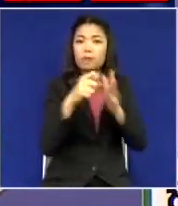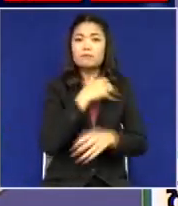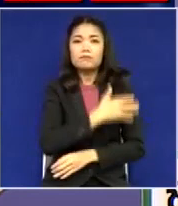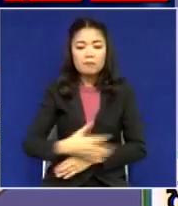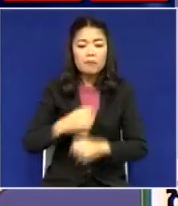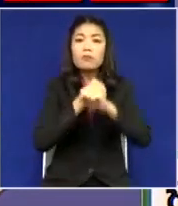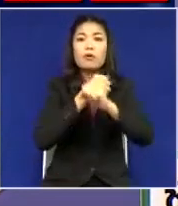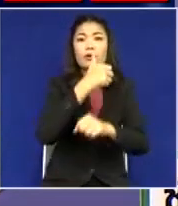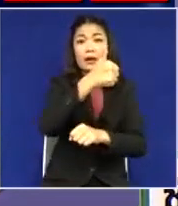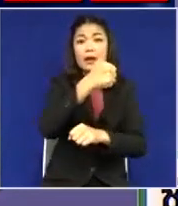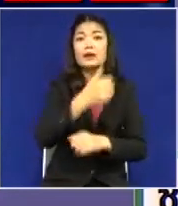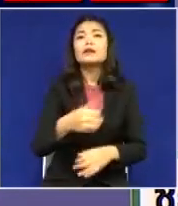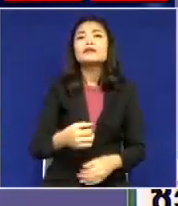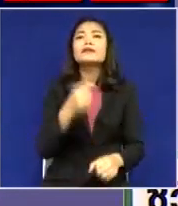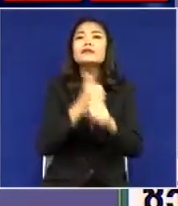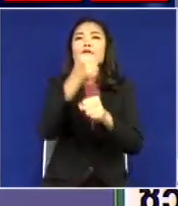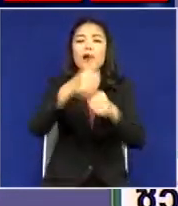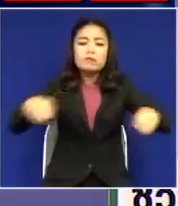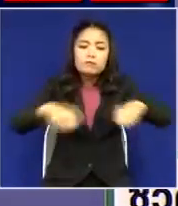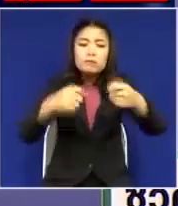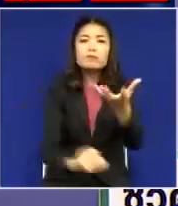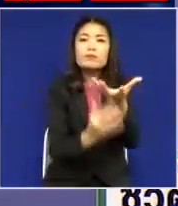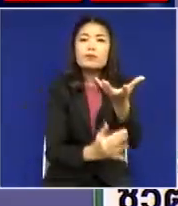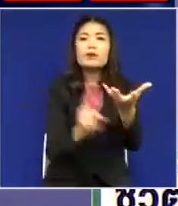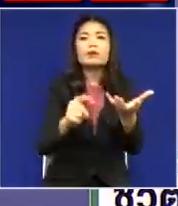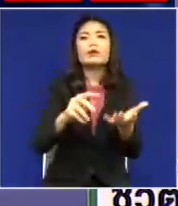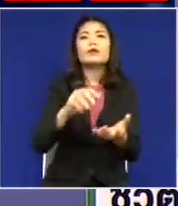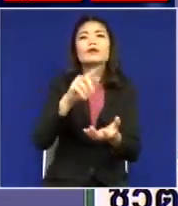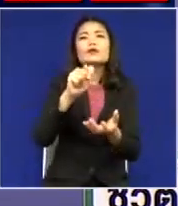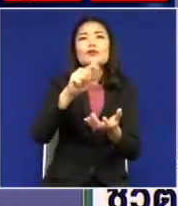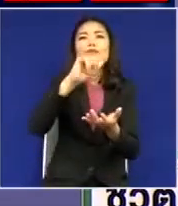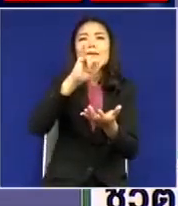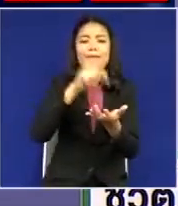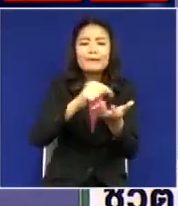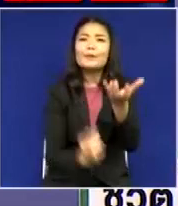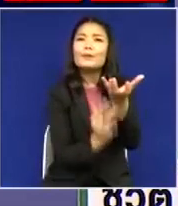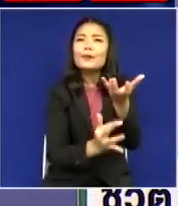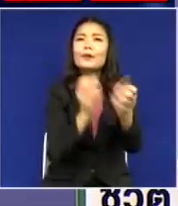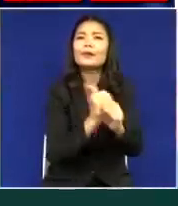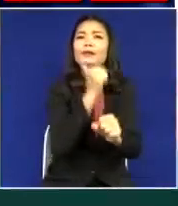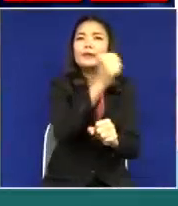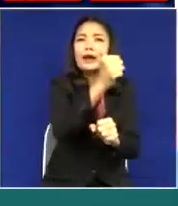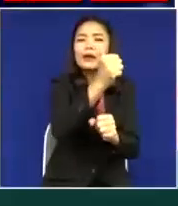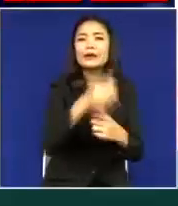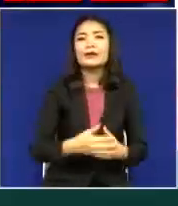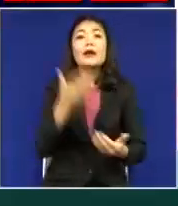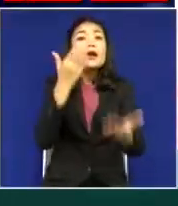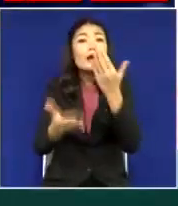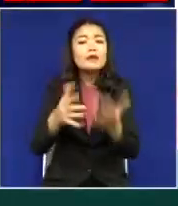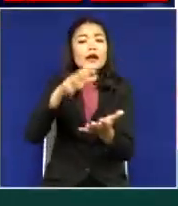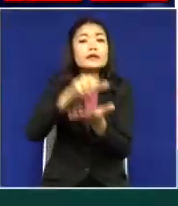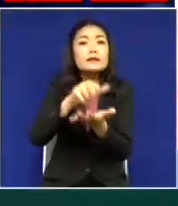ะนั้นเมนูสุขภาพที่เราสามารถทำได้ก็คือต้มยำเห็ดนะครับเราสามารถนำมาต้มยำเห็ดหรือเราอาจจะทำเป็นยำเห็ด